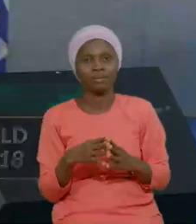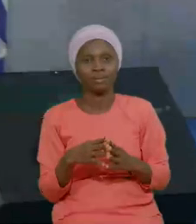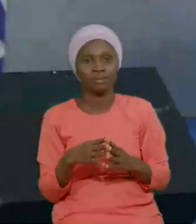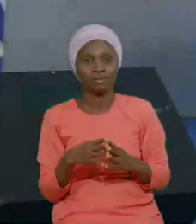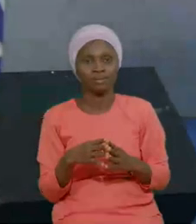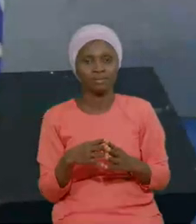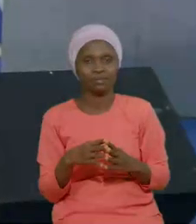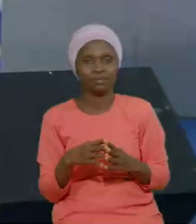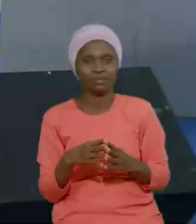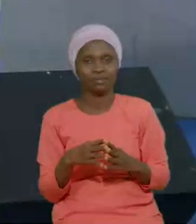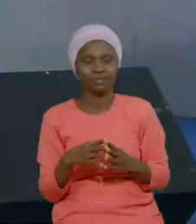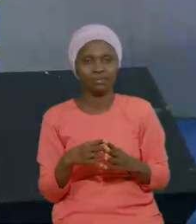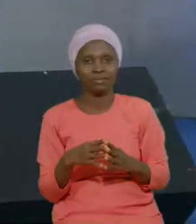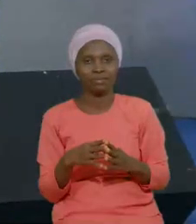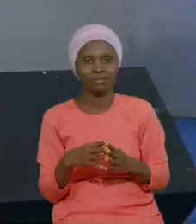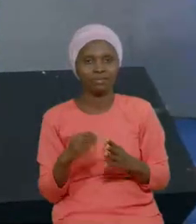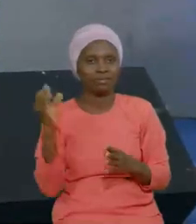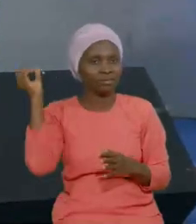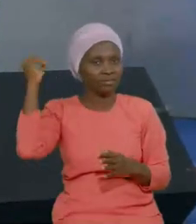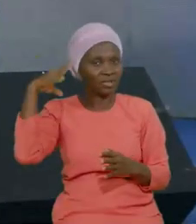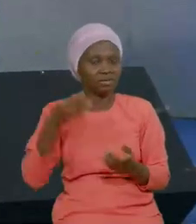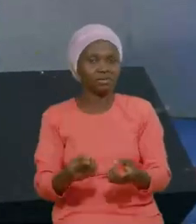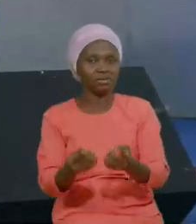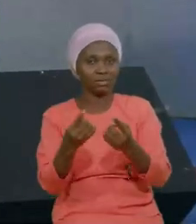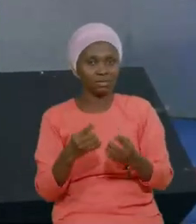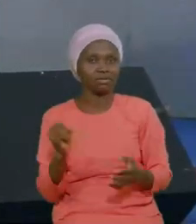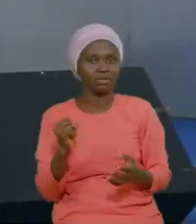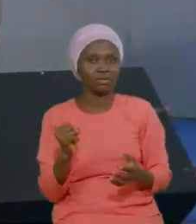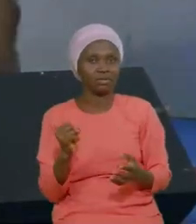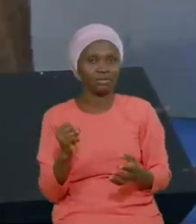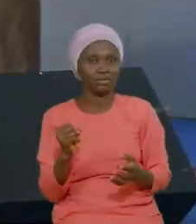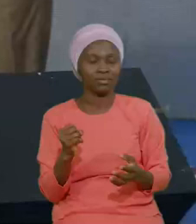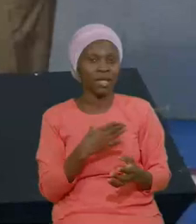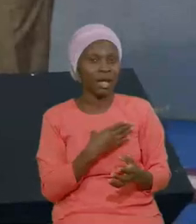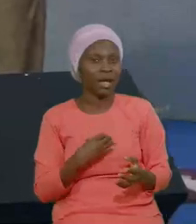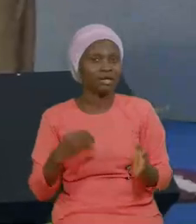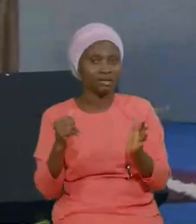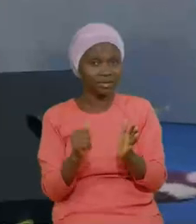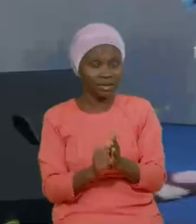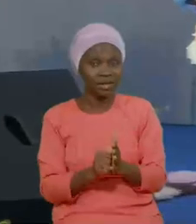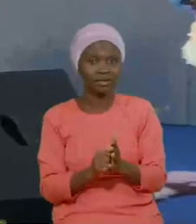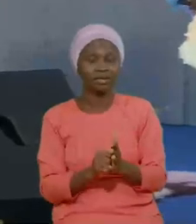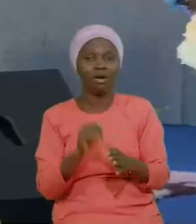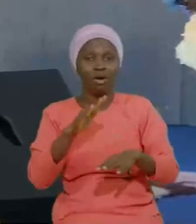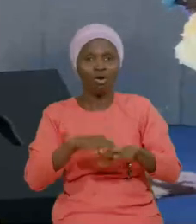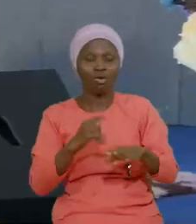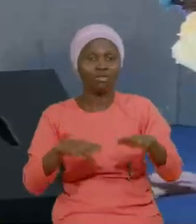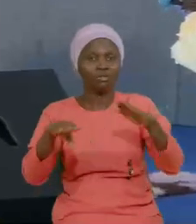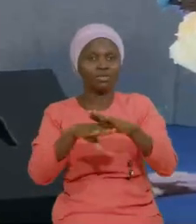car la grâce de Dieu, source de salut pour tous les hommes. La grâce vient.